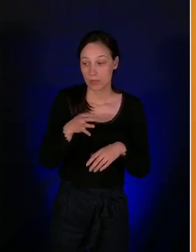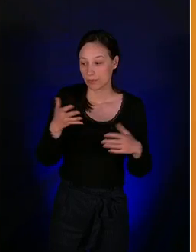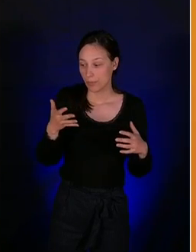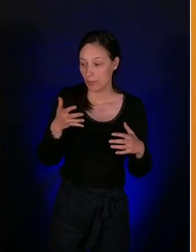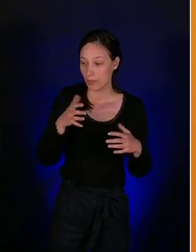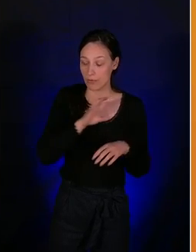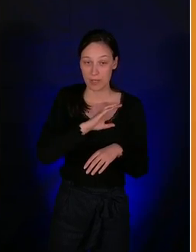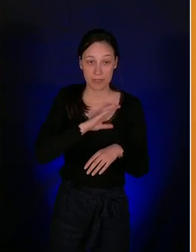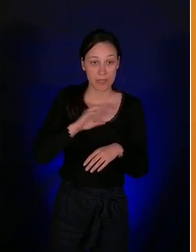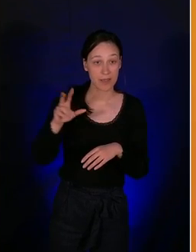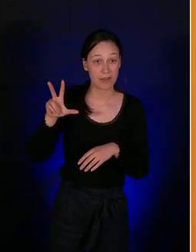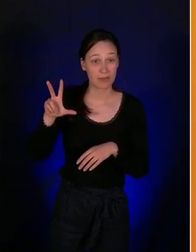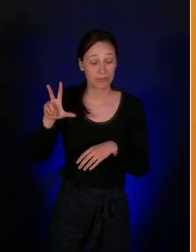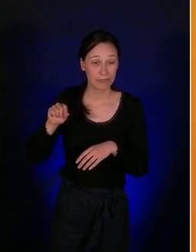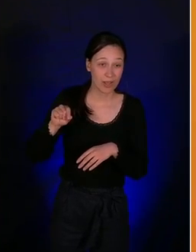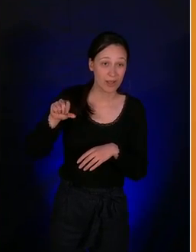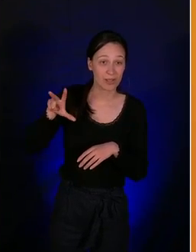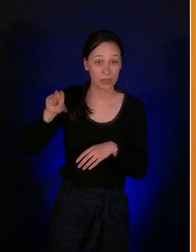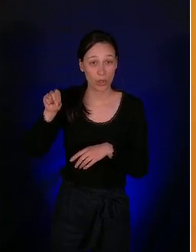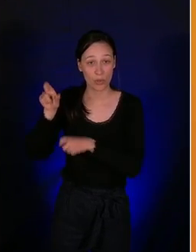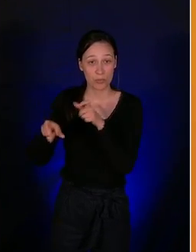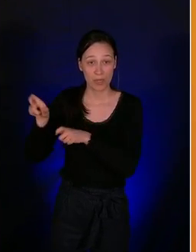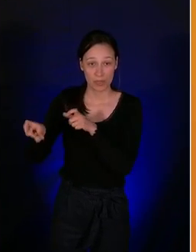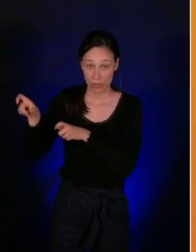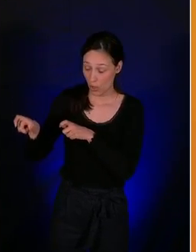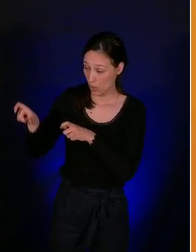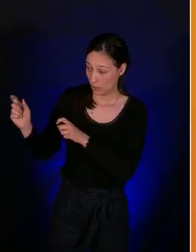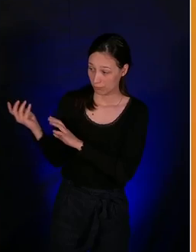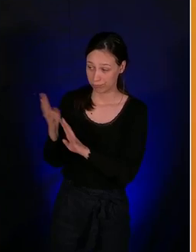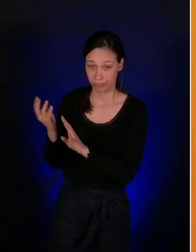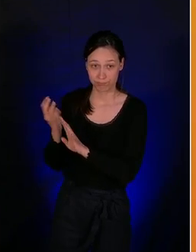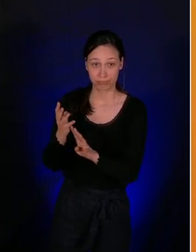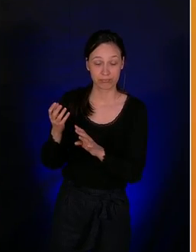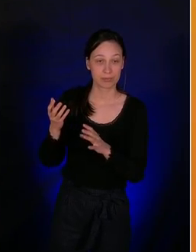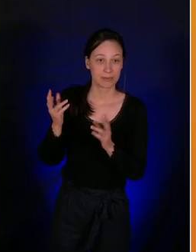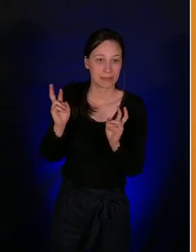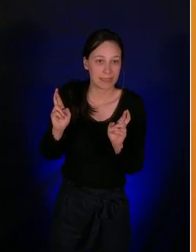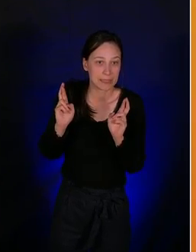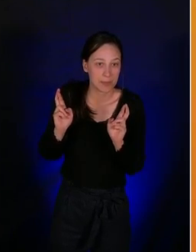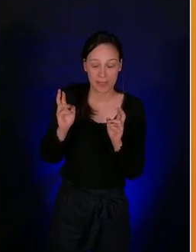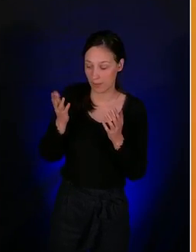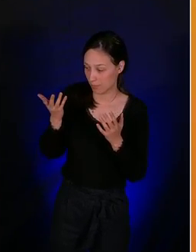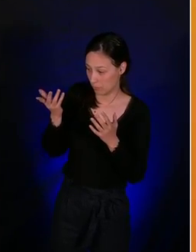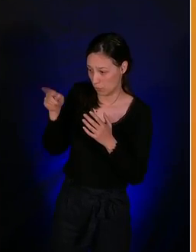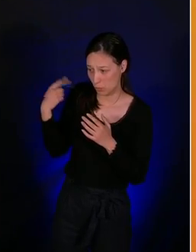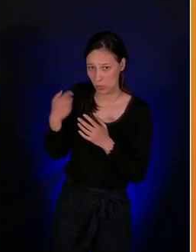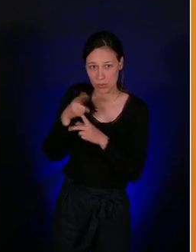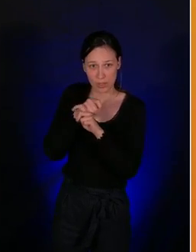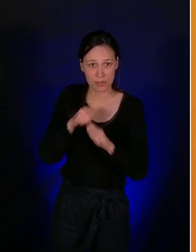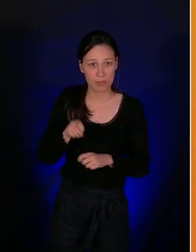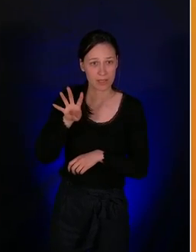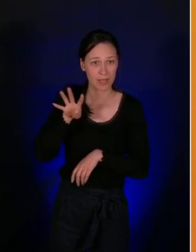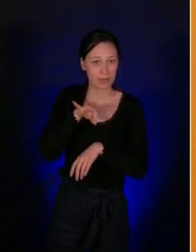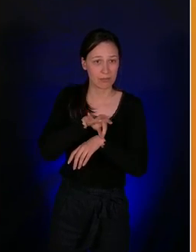temps d'intervention pour ce matin est de 4 minutes, mais ce qui serait bien, c'est que chacune, chacun essaye de condenser